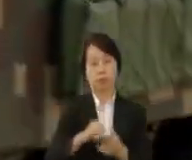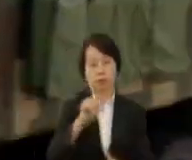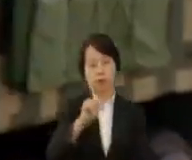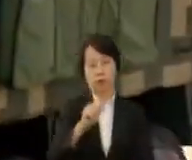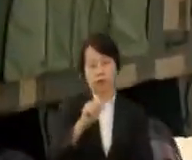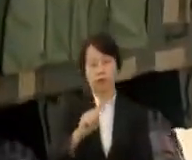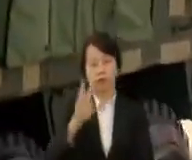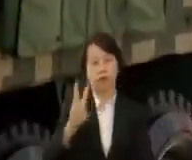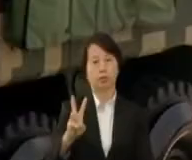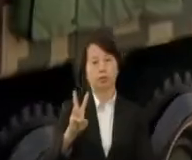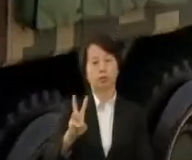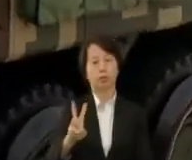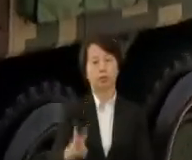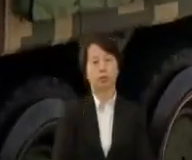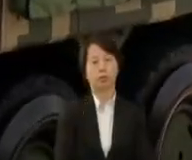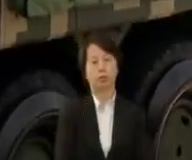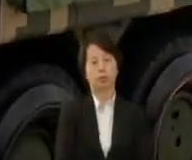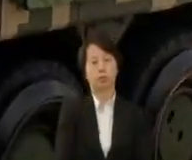ATGW.